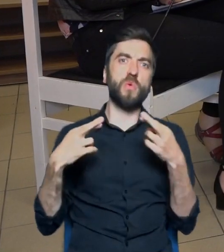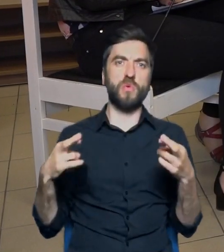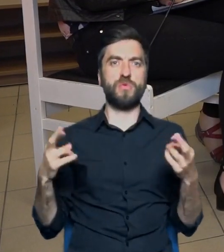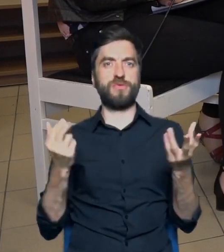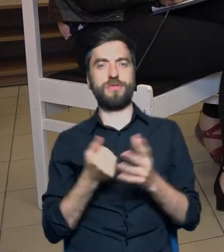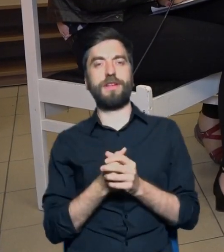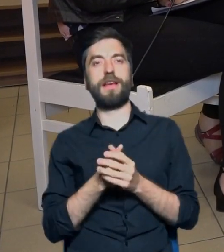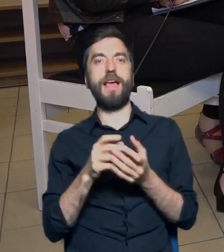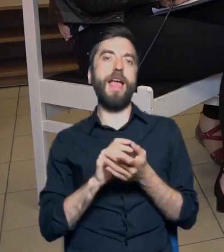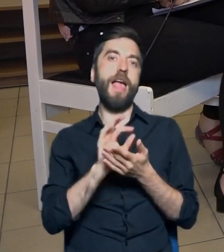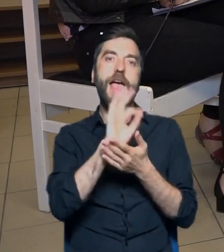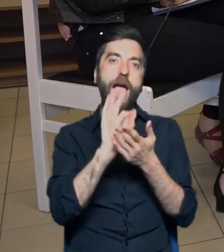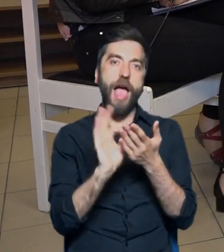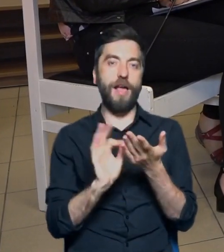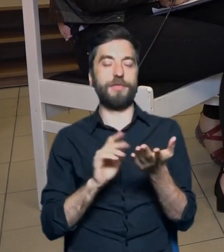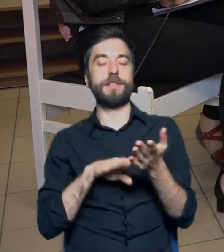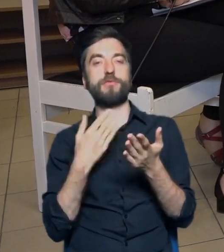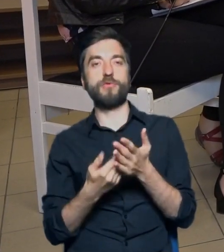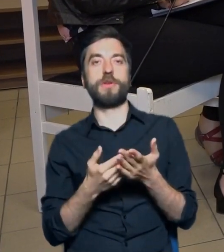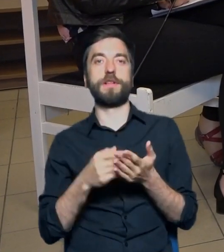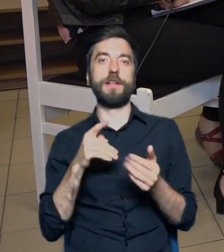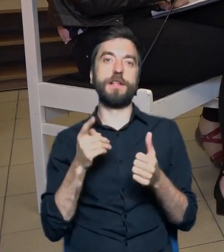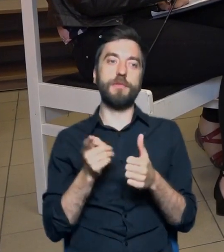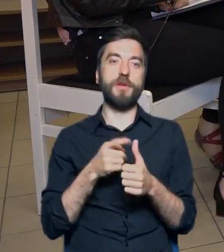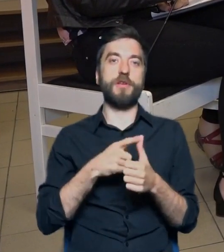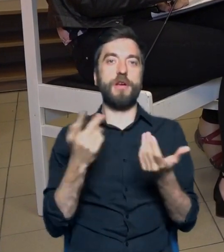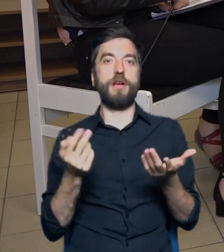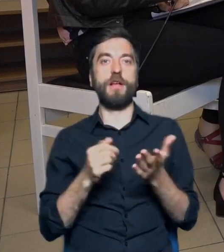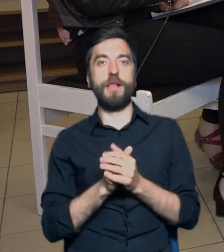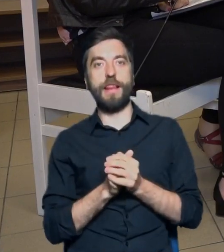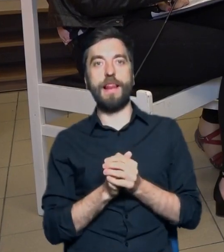rodzaju animacje, tak? Bo mogą być animacje zrobione z